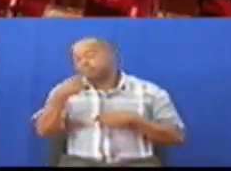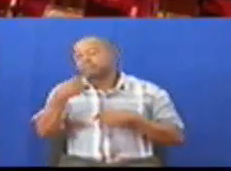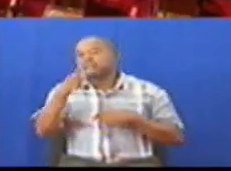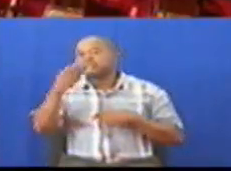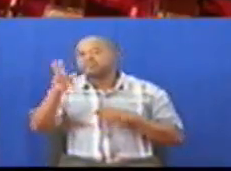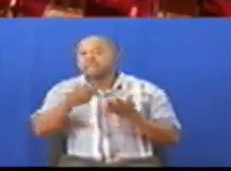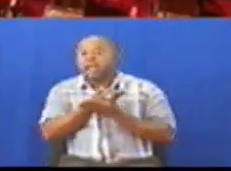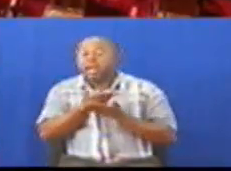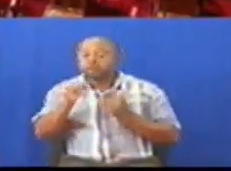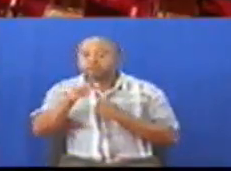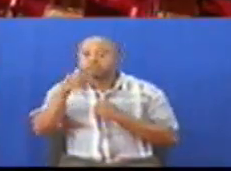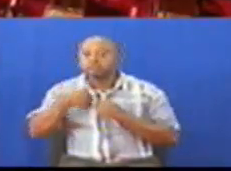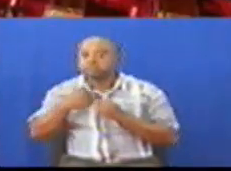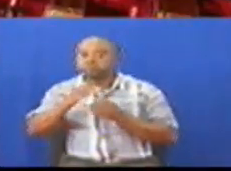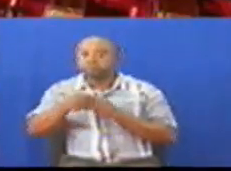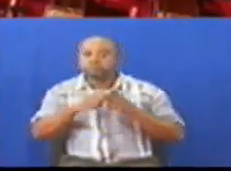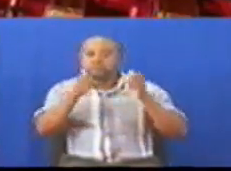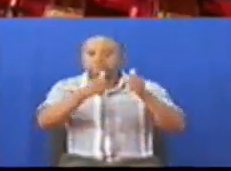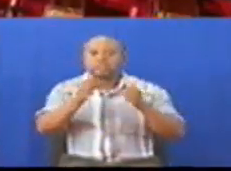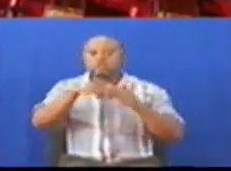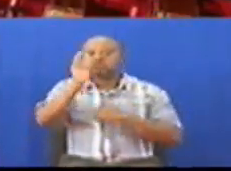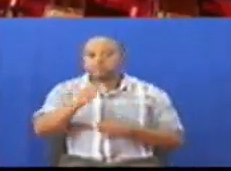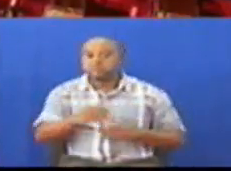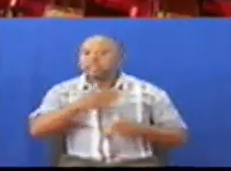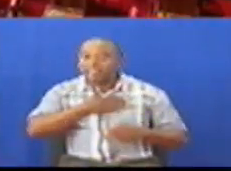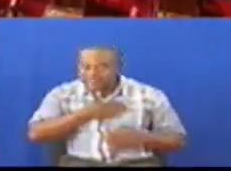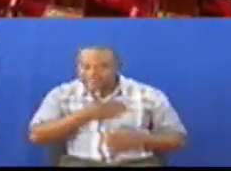la ziada, tunakurudisha studio kwa matangazo mengine. Asante, jioni njema.